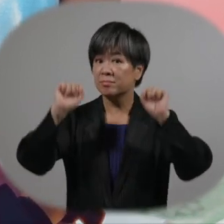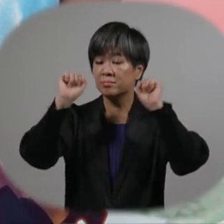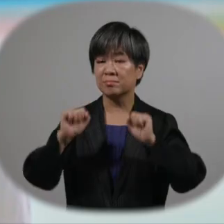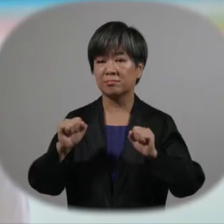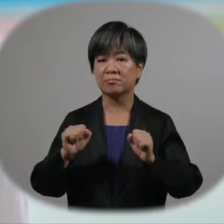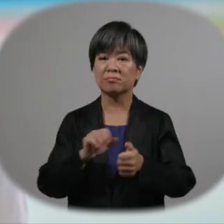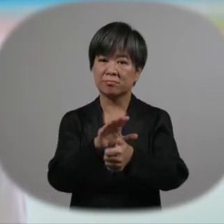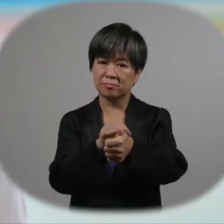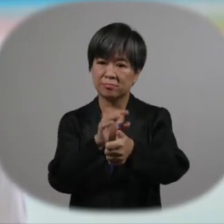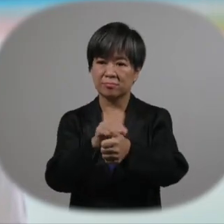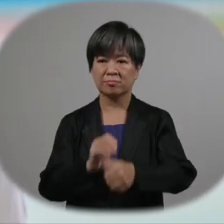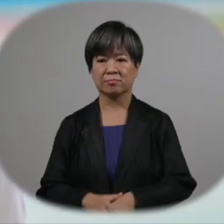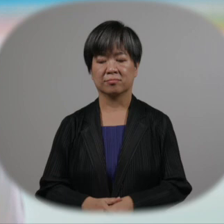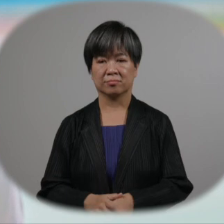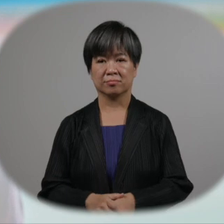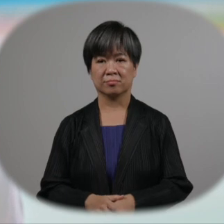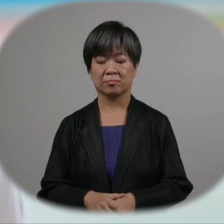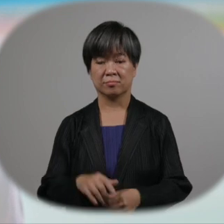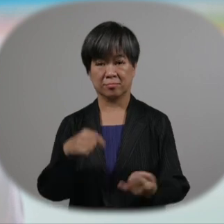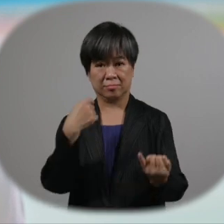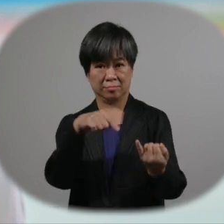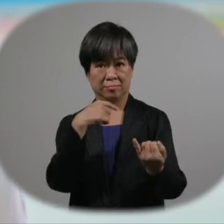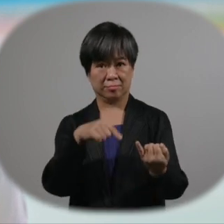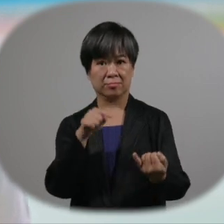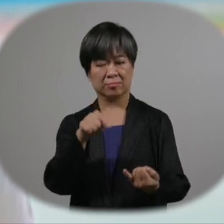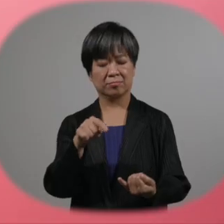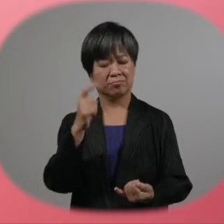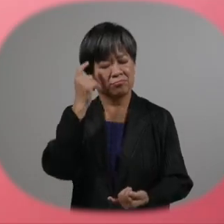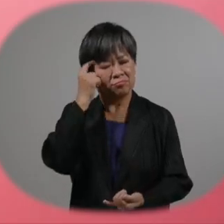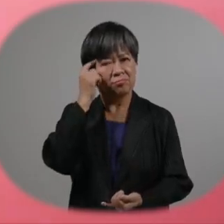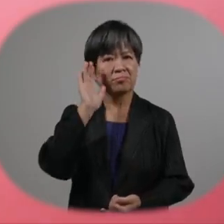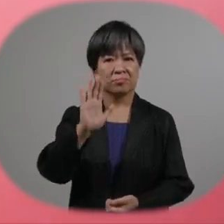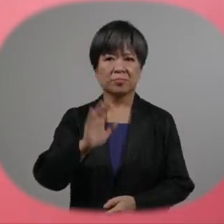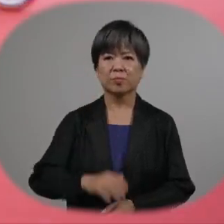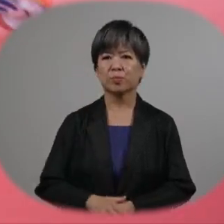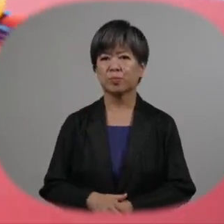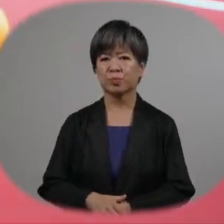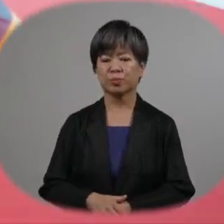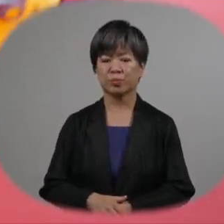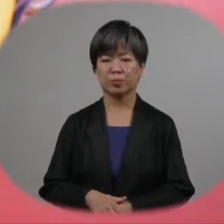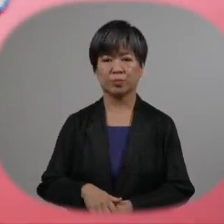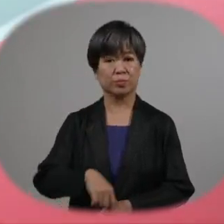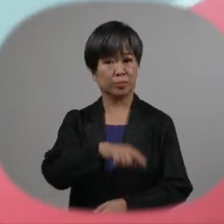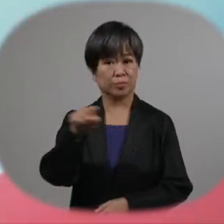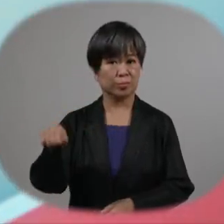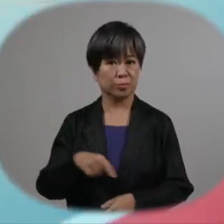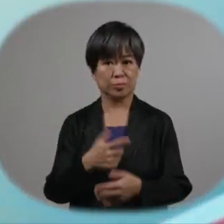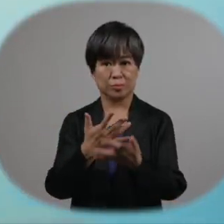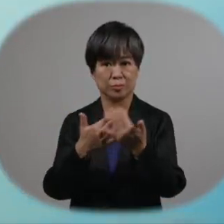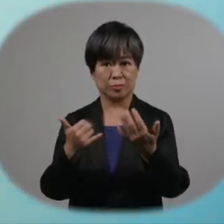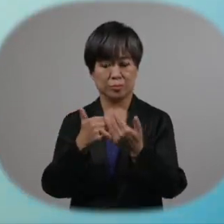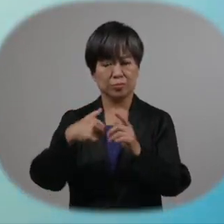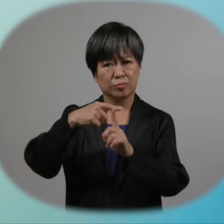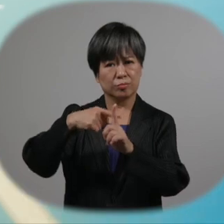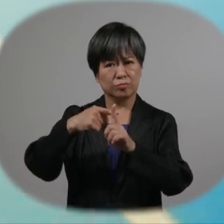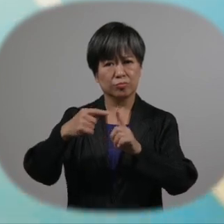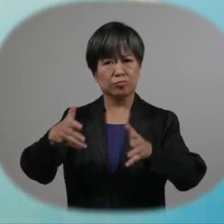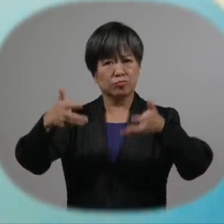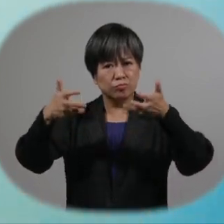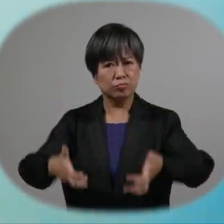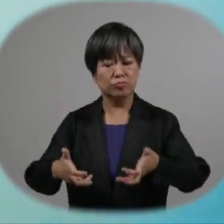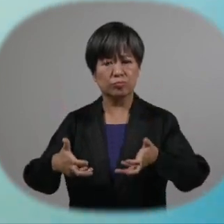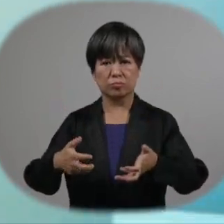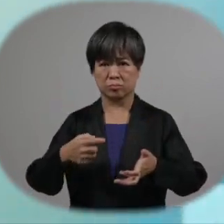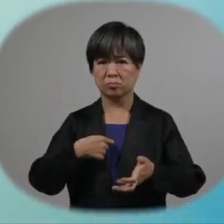学习。戴秀娟让我有很深的体悟，我知道我们的学生不管程度多重，我都愿